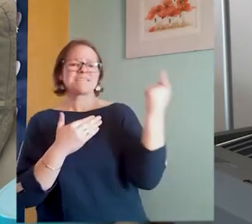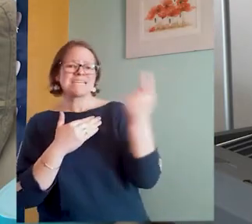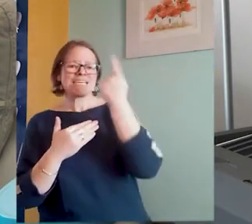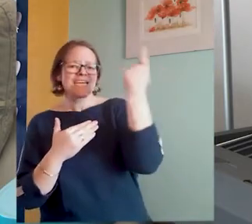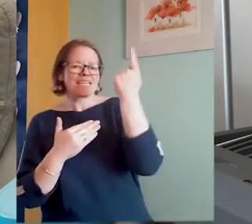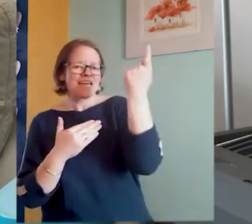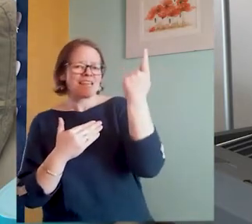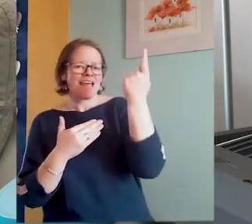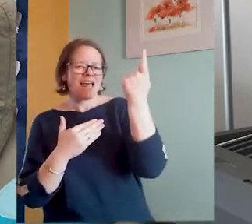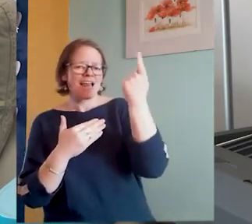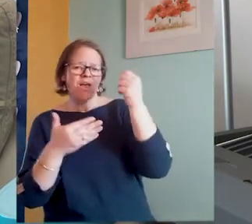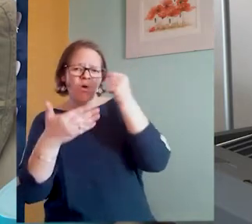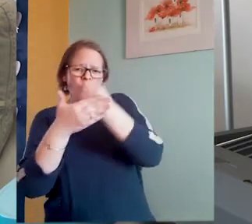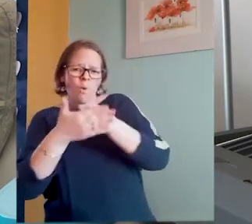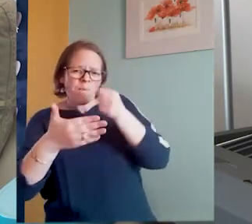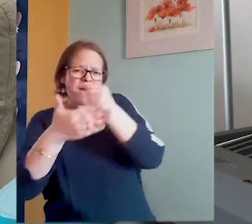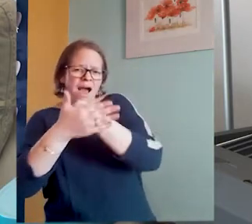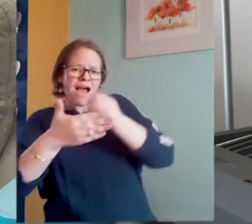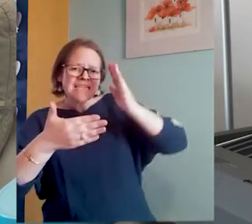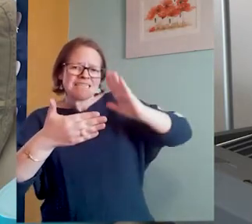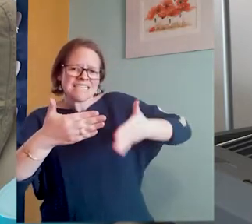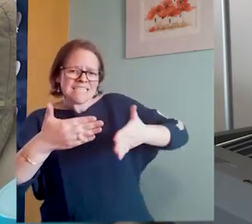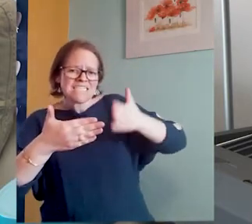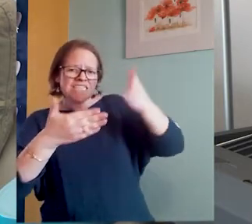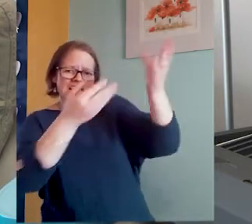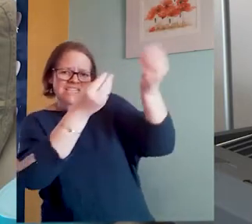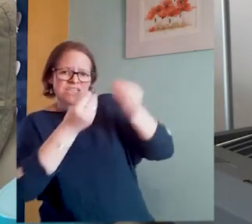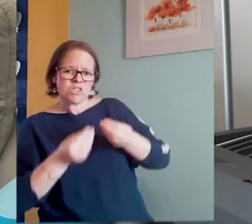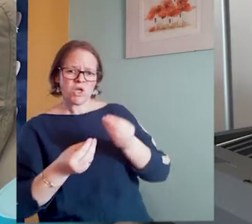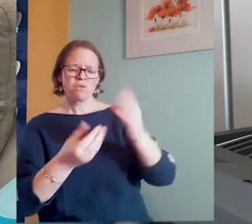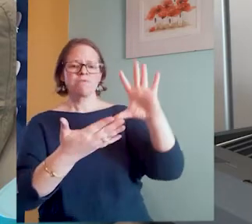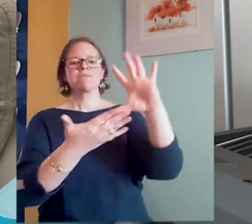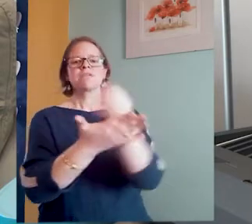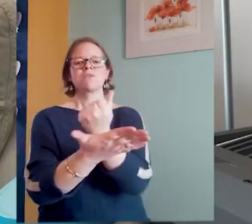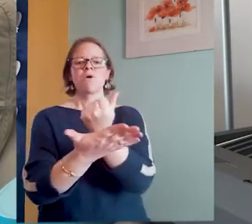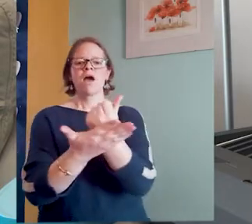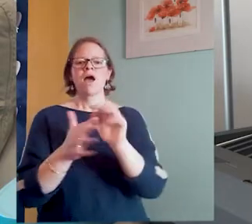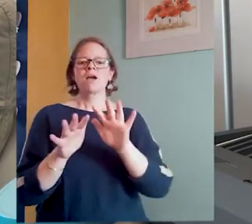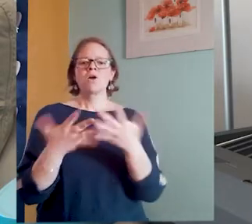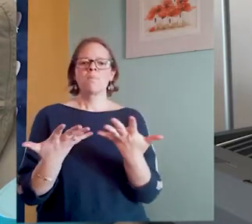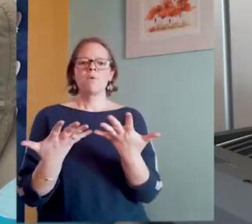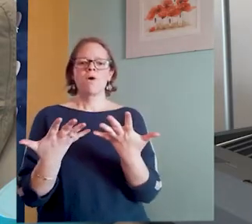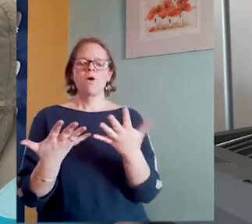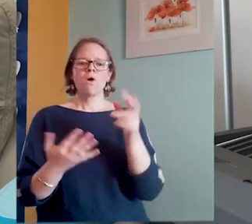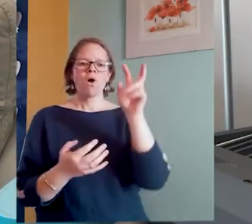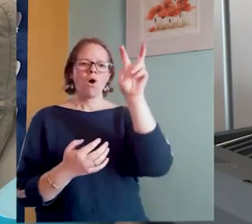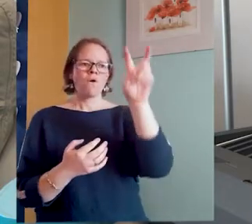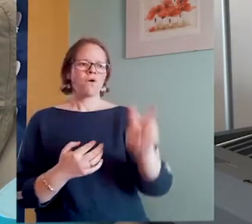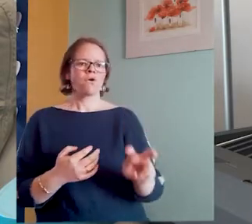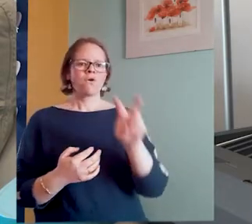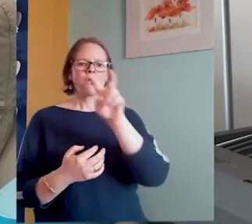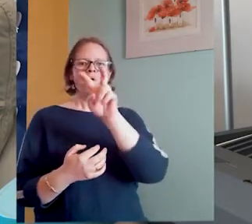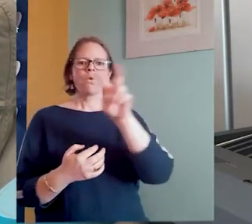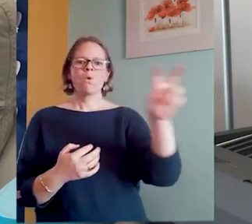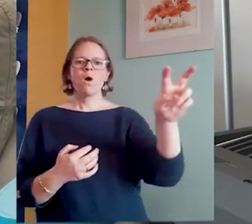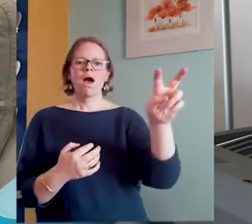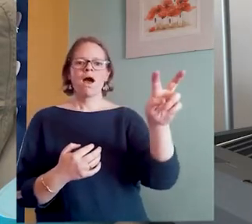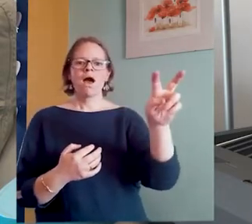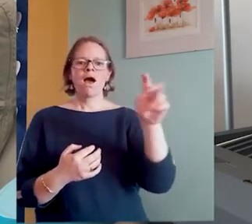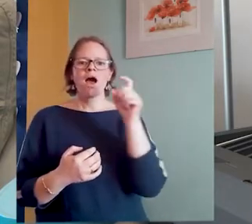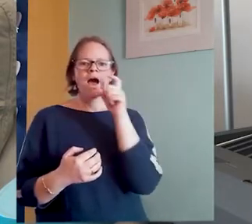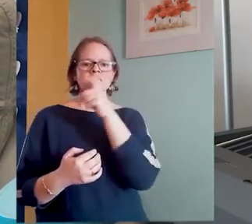victoire. Comment ? Tout simplement par le sang de Jésus qui a coulé sur la croix. Nous n'avons rien